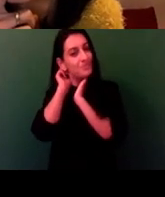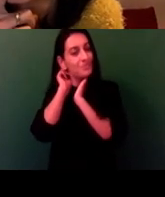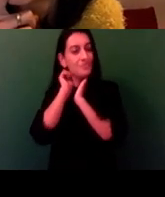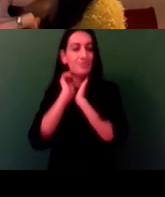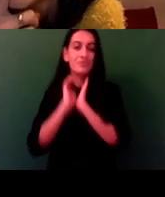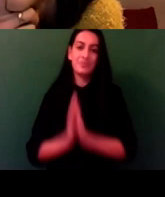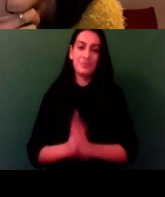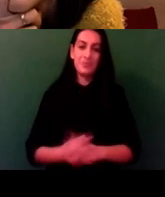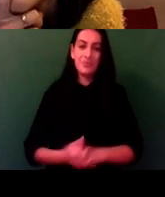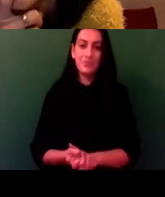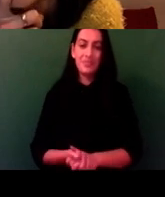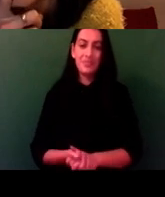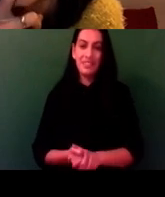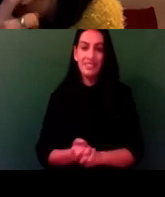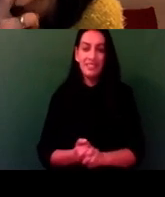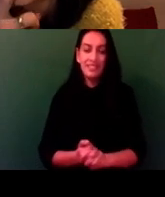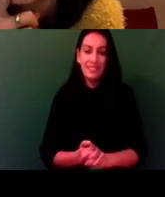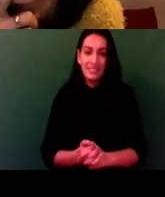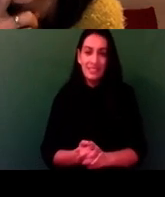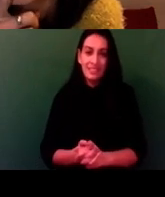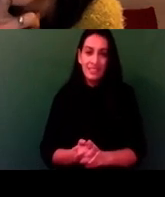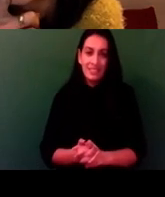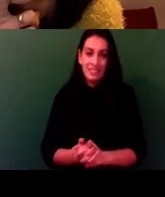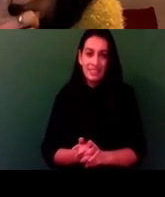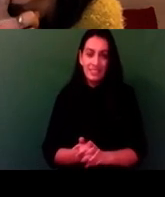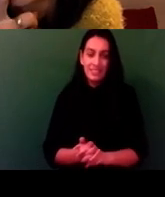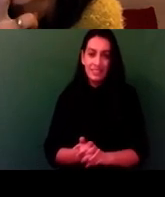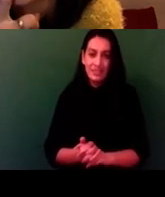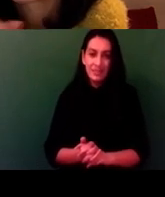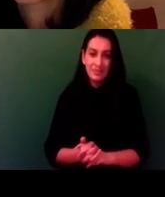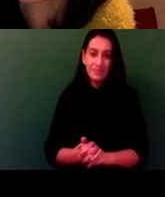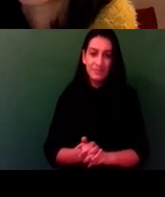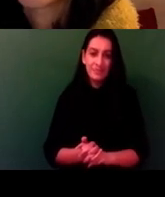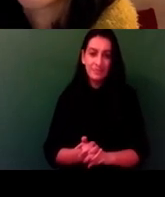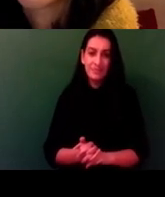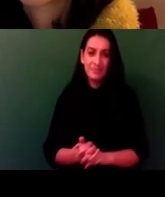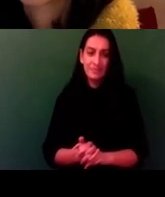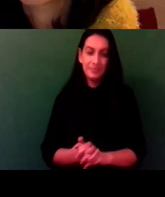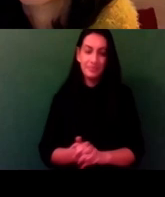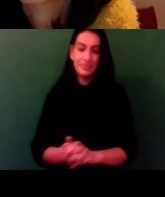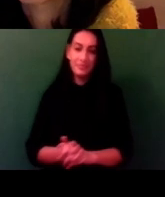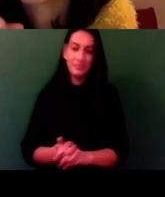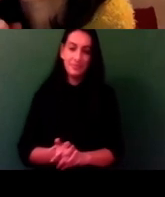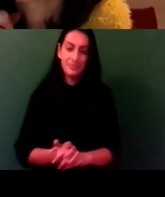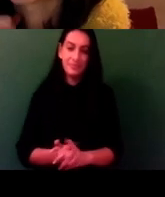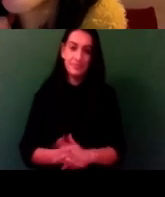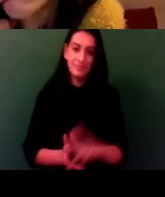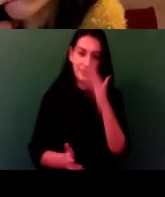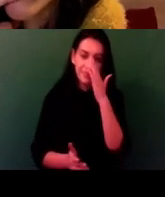istemiş. Ondan sonra da aslında genel olarak... Bir yorumu var bir de, onu atlamıyordum çünkü geçen sefer de atladık